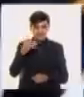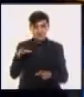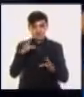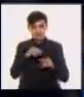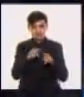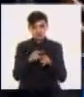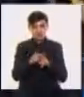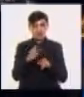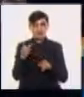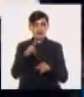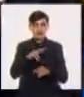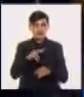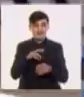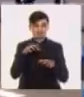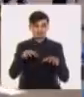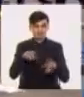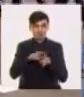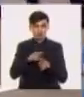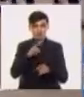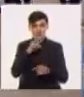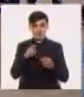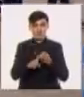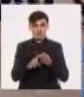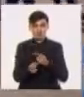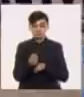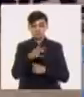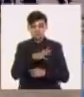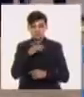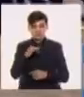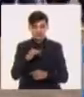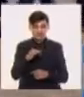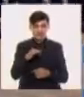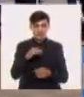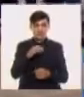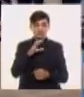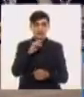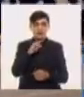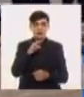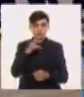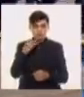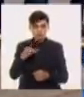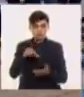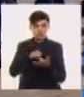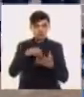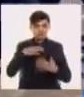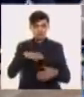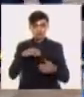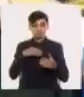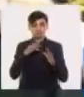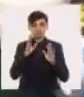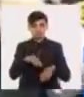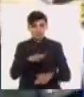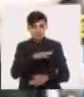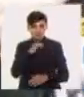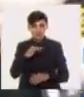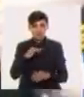развернули. У двух представителей этой страны выявили коронавирус. И Сооронбой Жээнбеков решил воздержаться от участия в мероприятии.